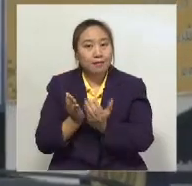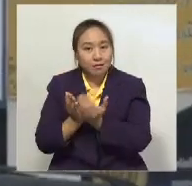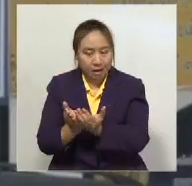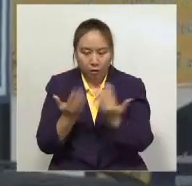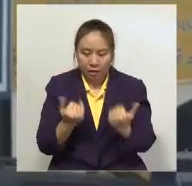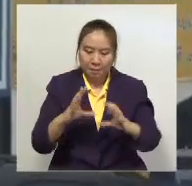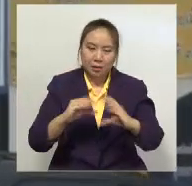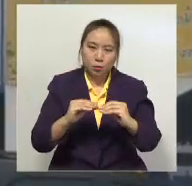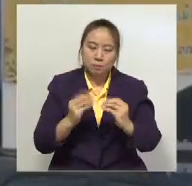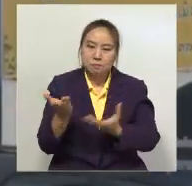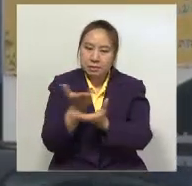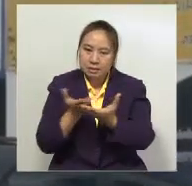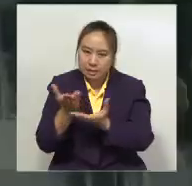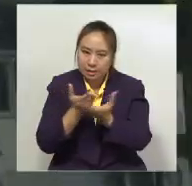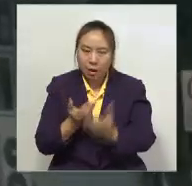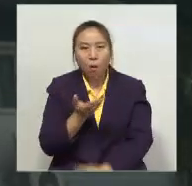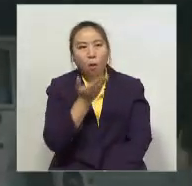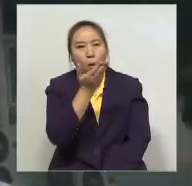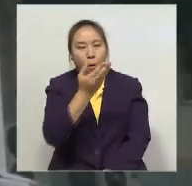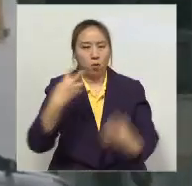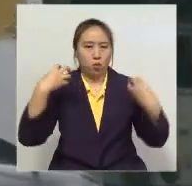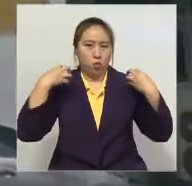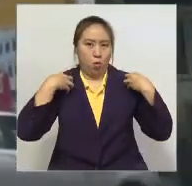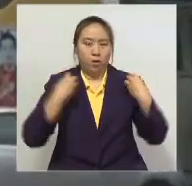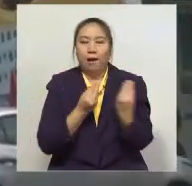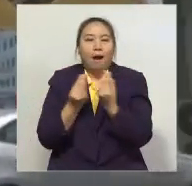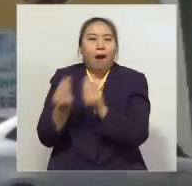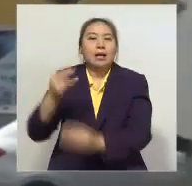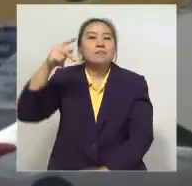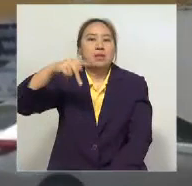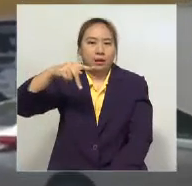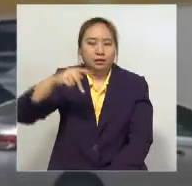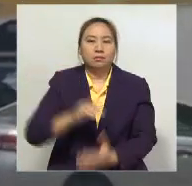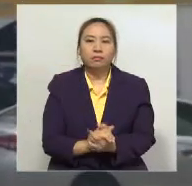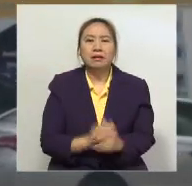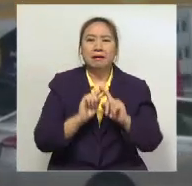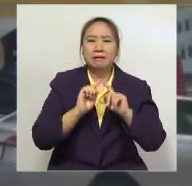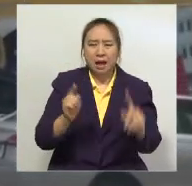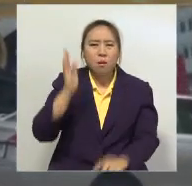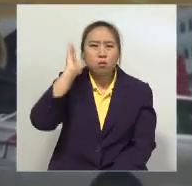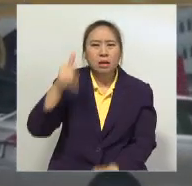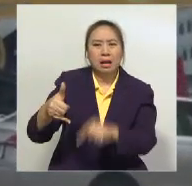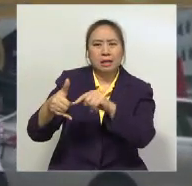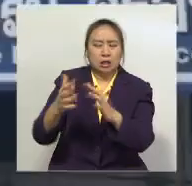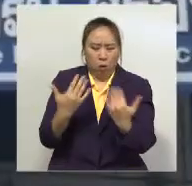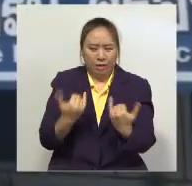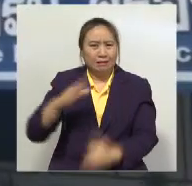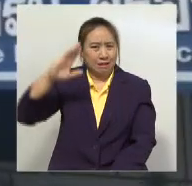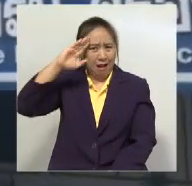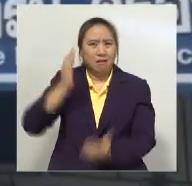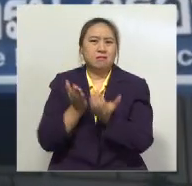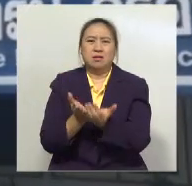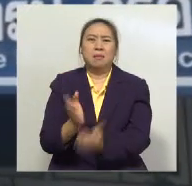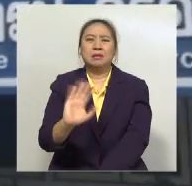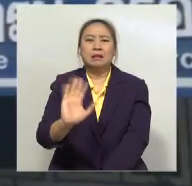ำลังประชุมพิจารณาเพื่อขอพระราชทานยศเป็นกรณีพิเศษแต่เนื่องจากจ่าเอกสมานไม่ใช่กองพลของ